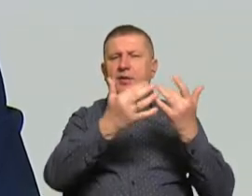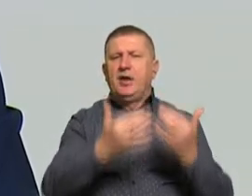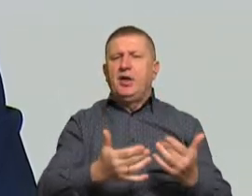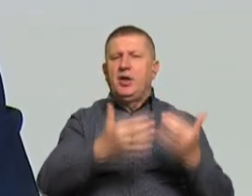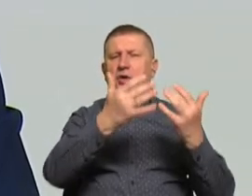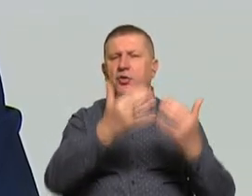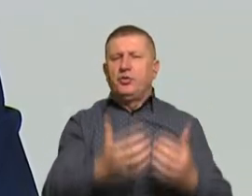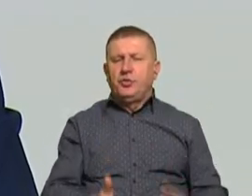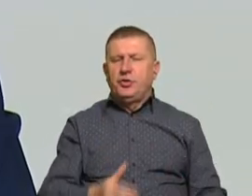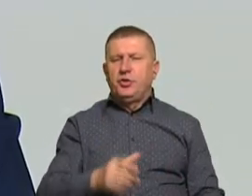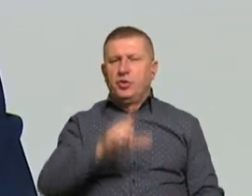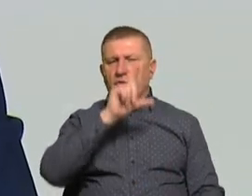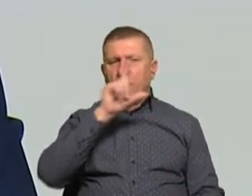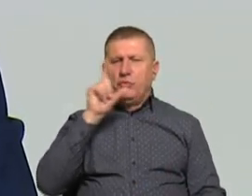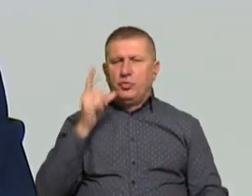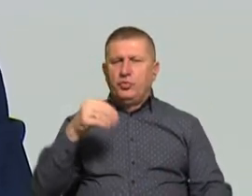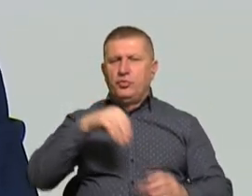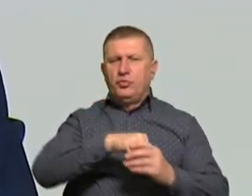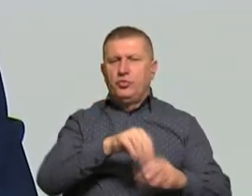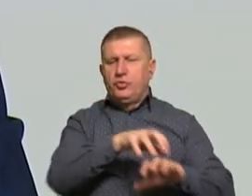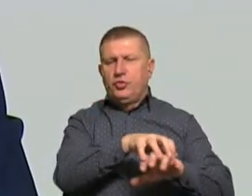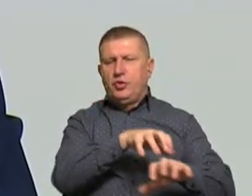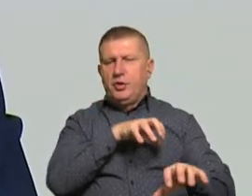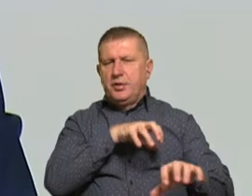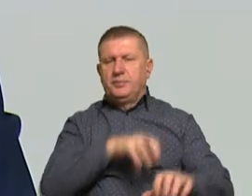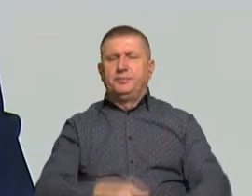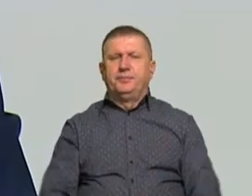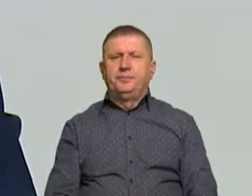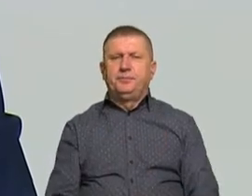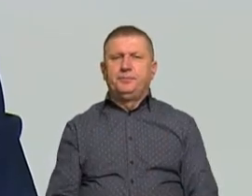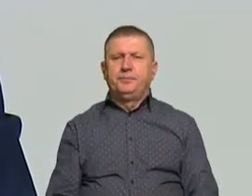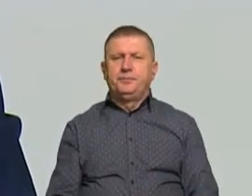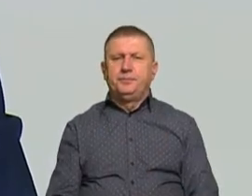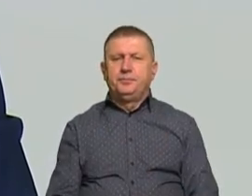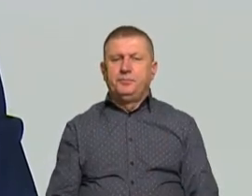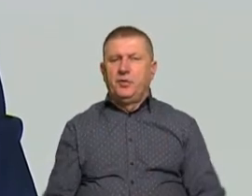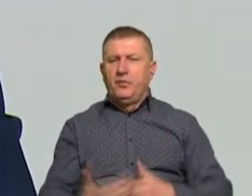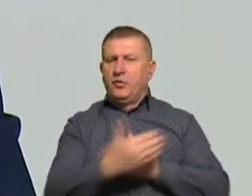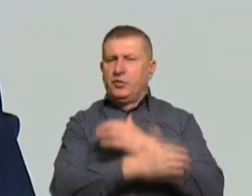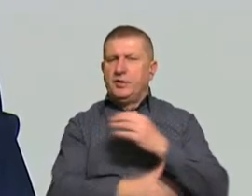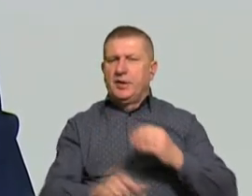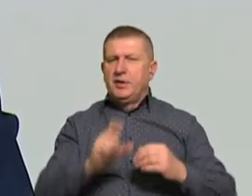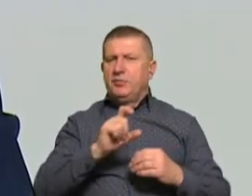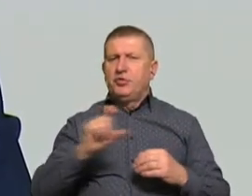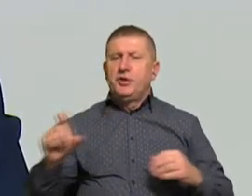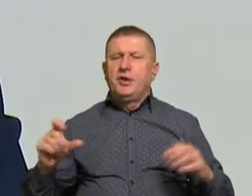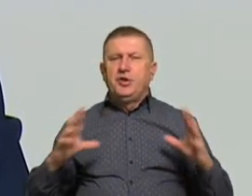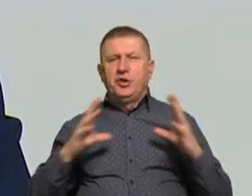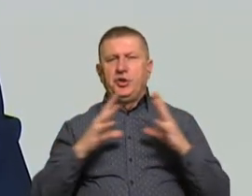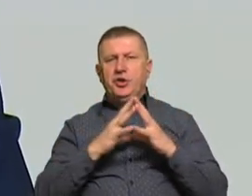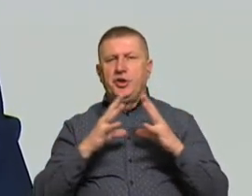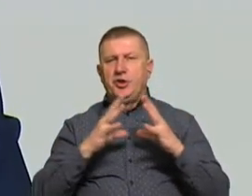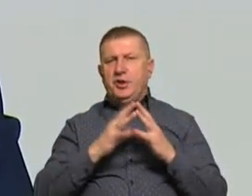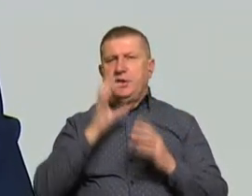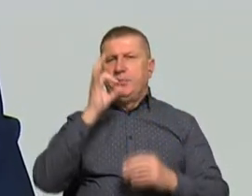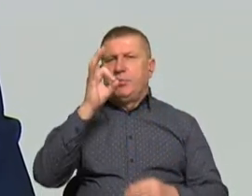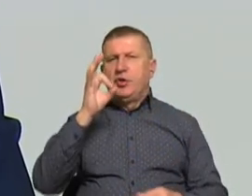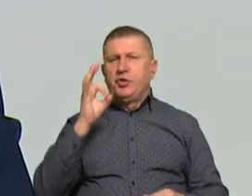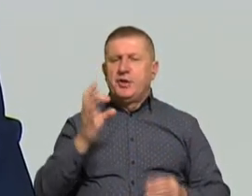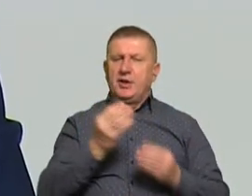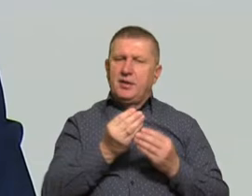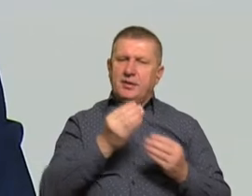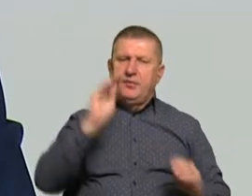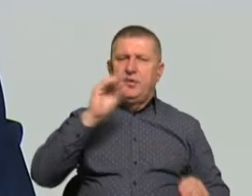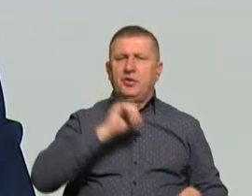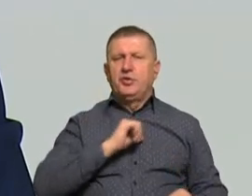Ja tylko dodam, że w ostatnim czasie o 10%, czyli do 21 milionów wzrosła ilość